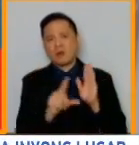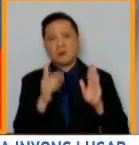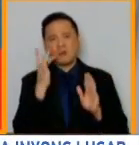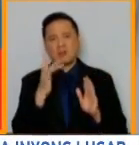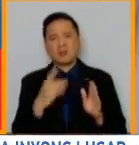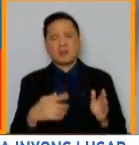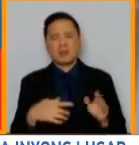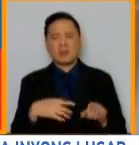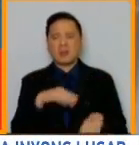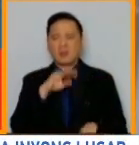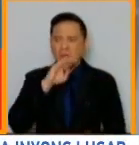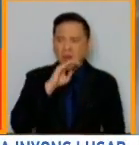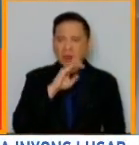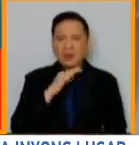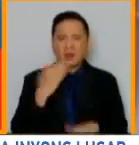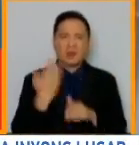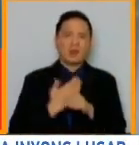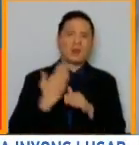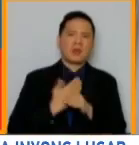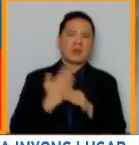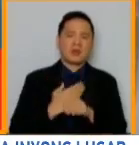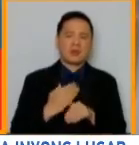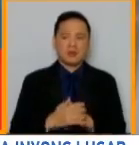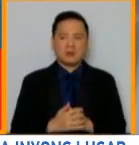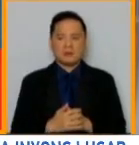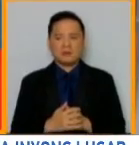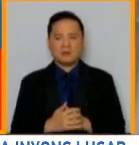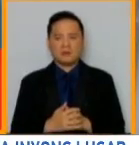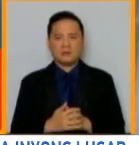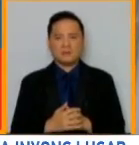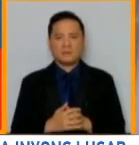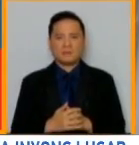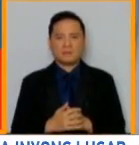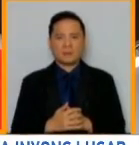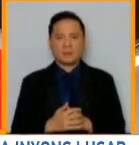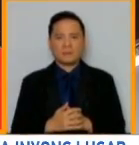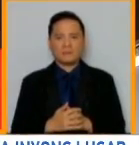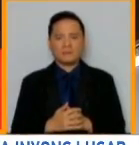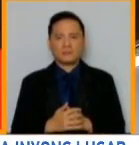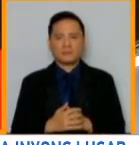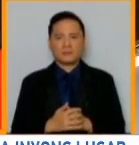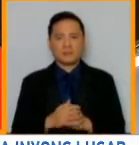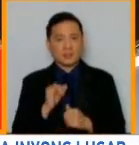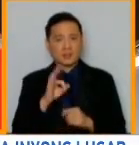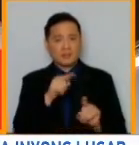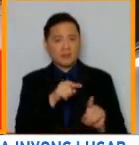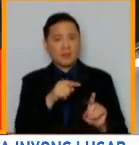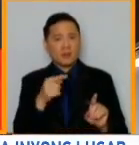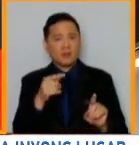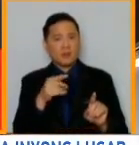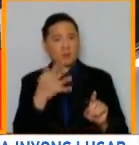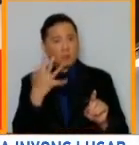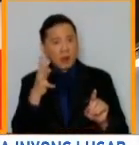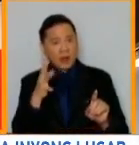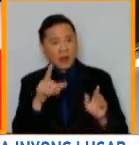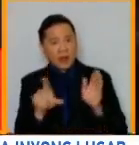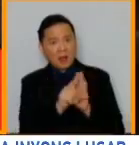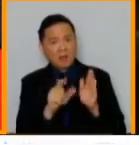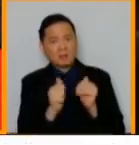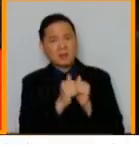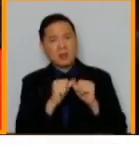ipon yung truck. Huwag oras ng takbuhan. Eh kung hindi na pipigilin, dire-dire yung takbo. Pero iba ang opinion ng ilang